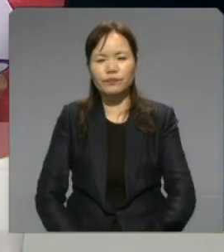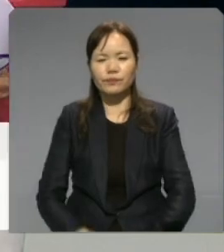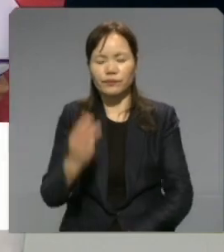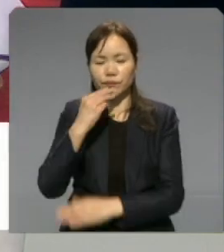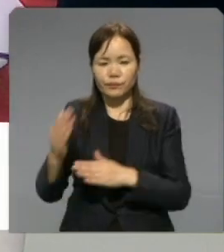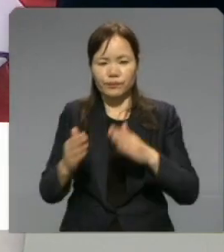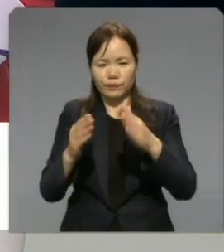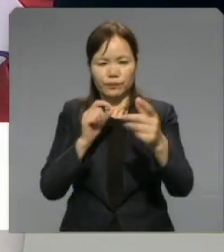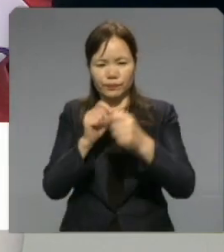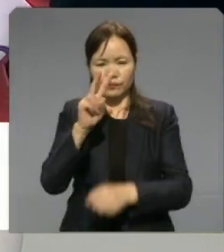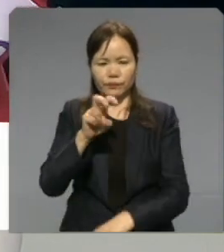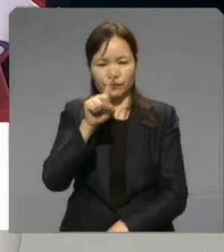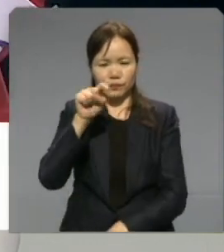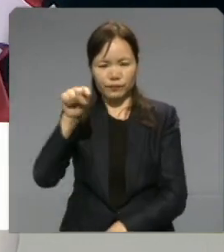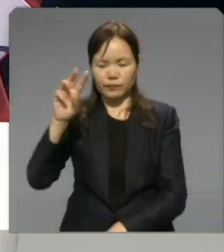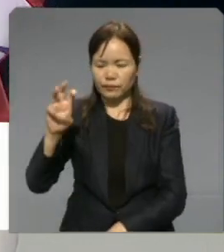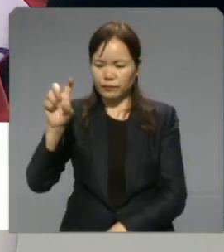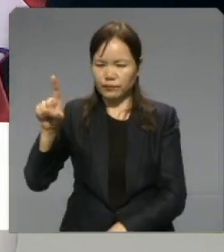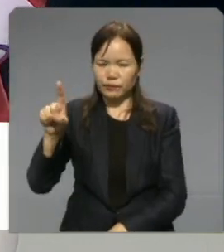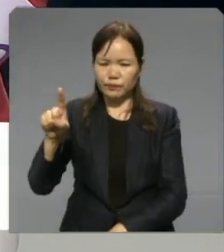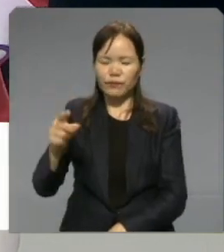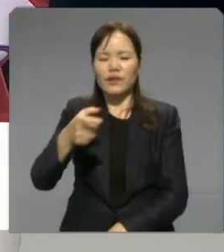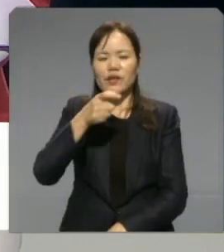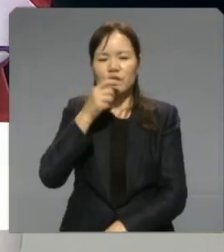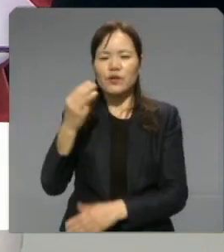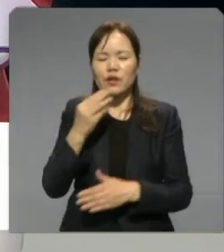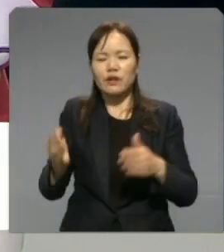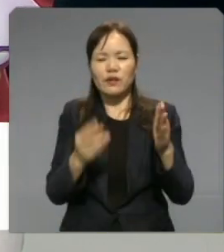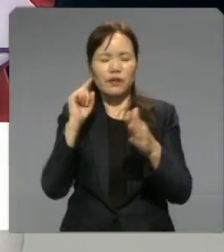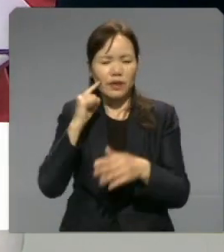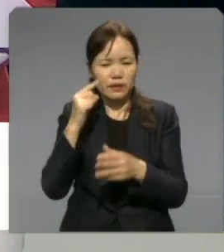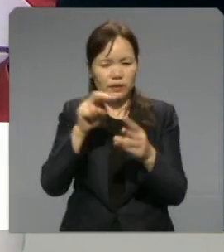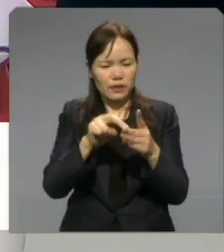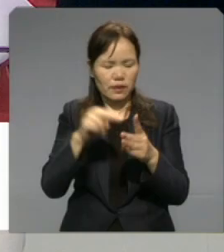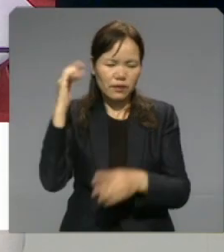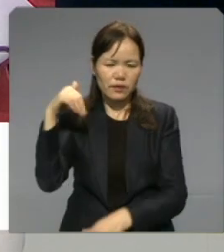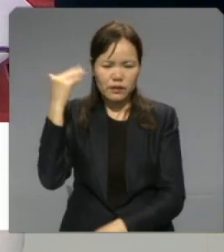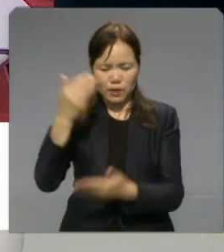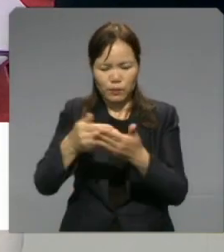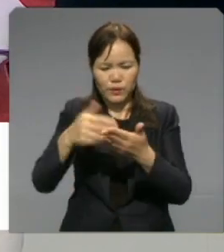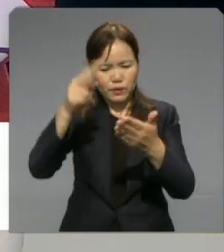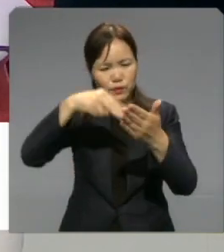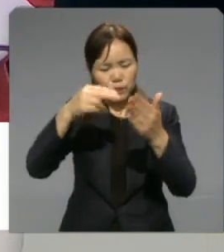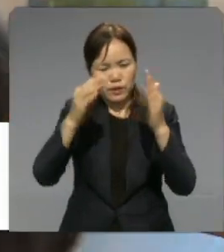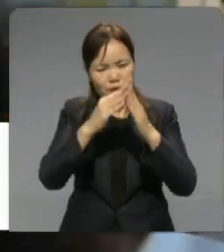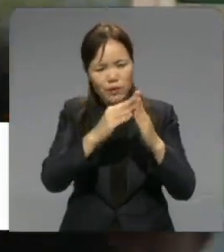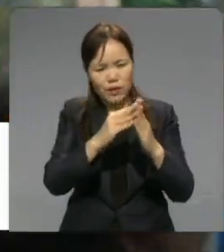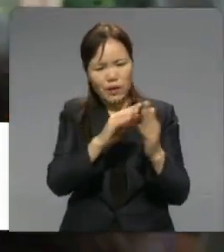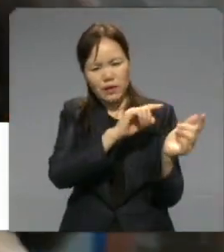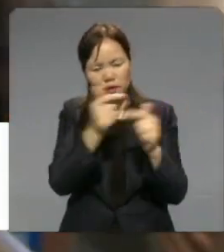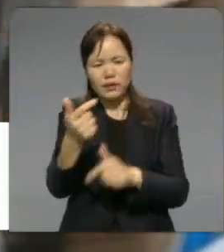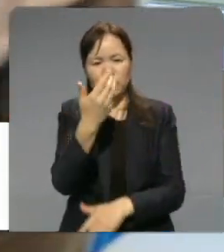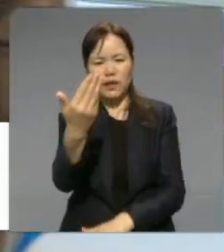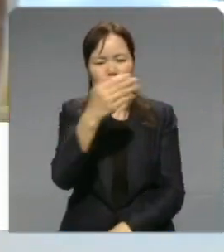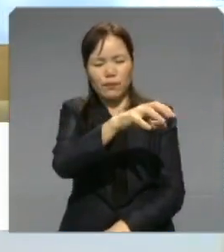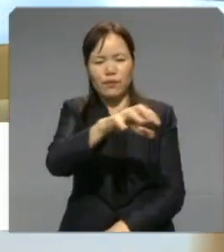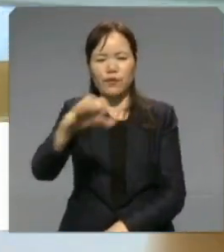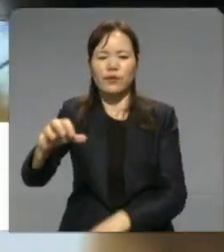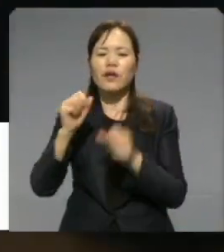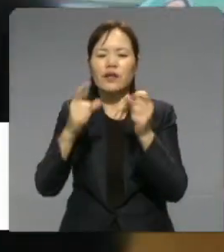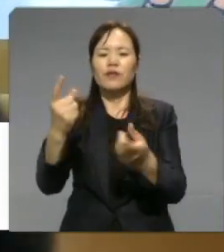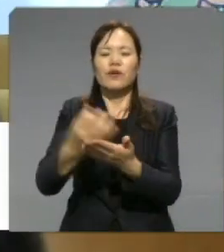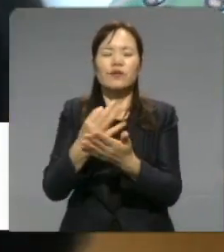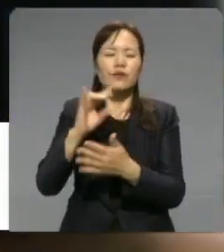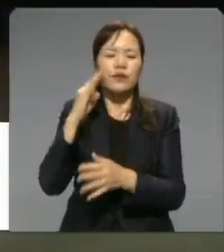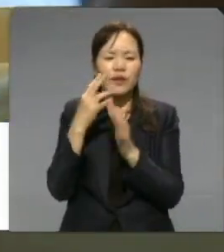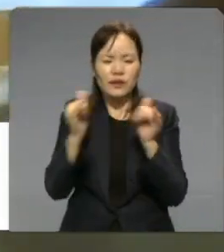경기도가 오는 21일부터 31일까지 수원 경기 아트 센터와 의정부 미술도서관 등 아홉개 행사장에서 기회 소득